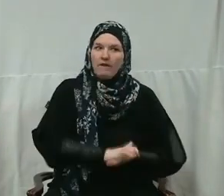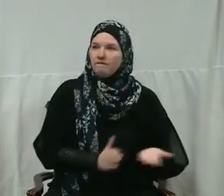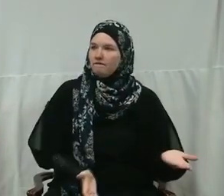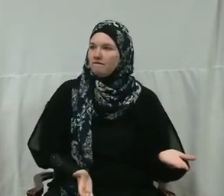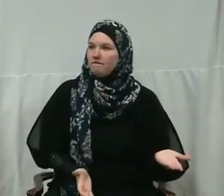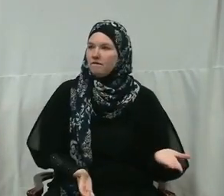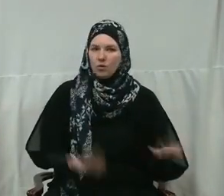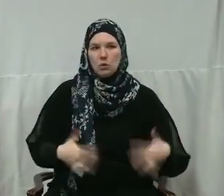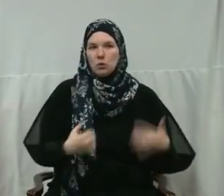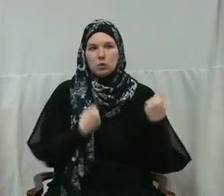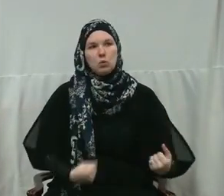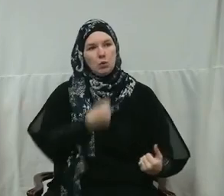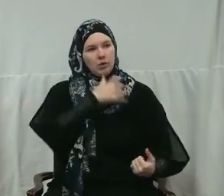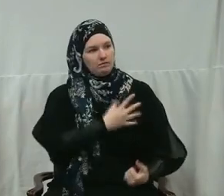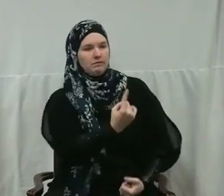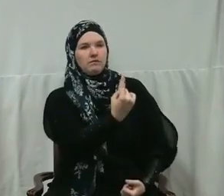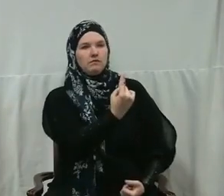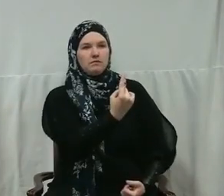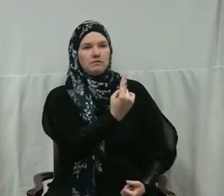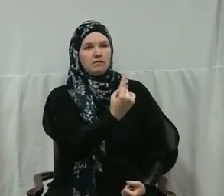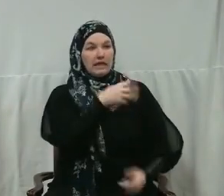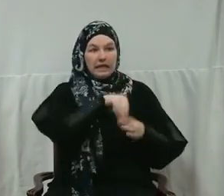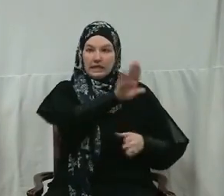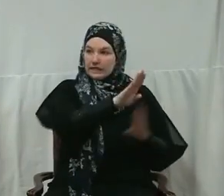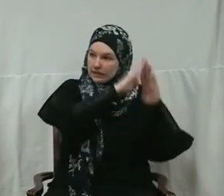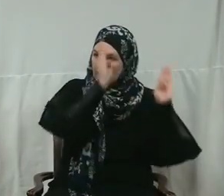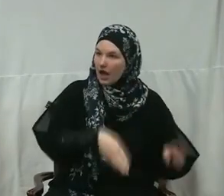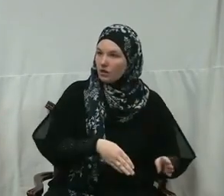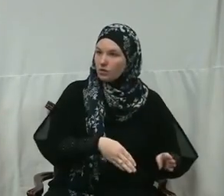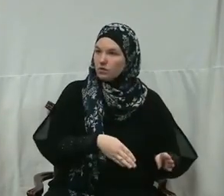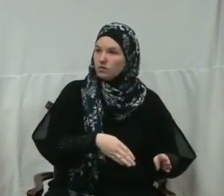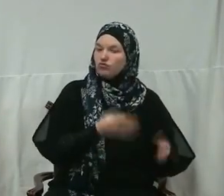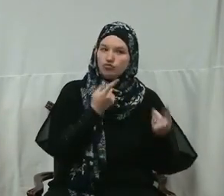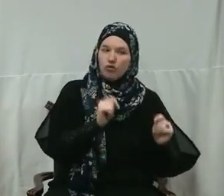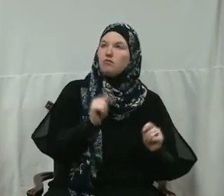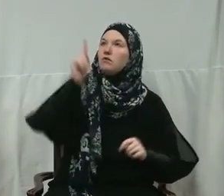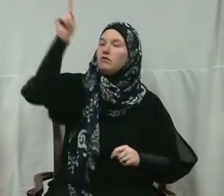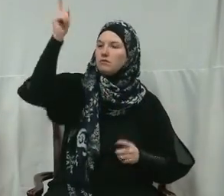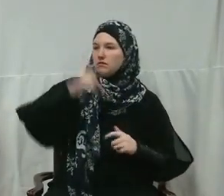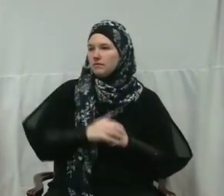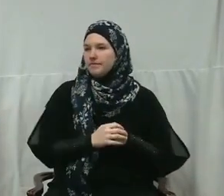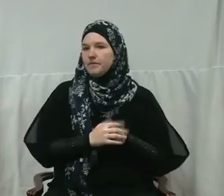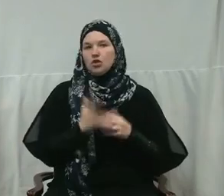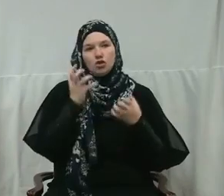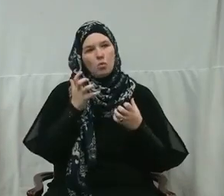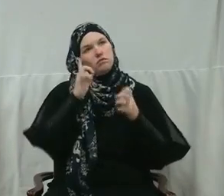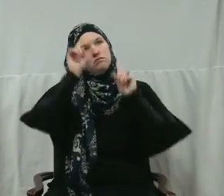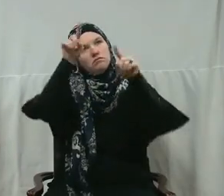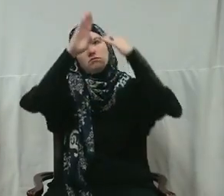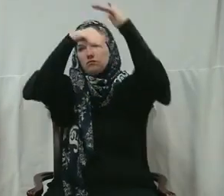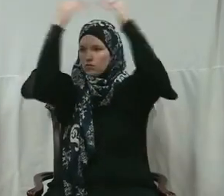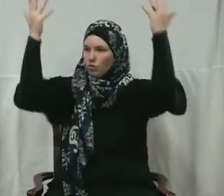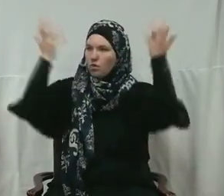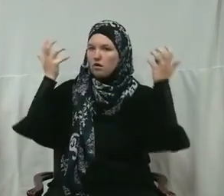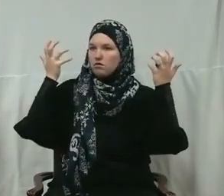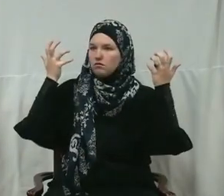she has in this life and to build for her a house in paradise. إذ قالت رب ابن لي عندك